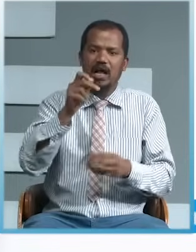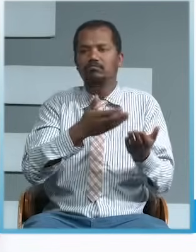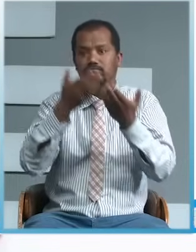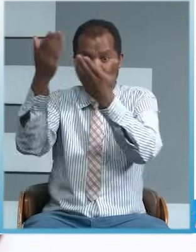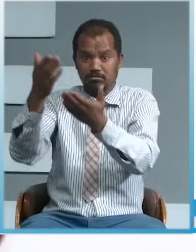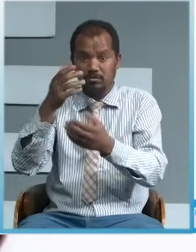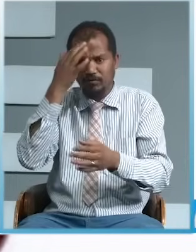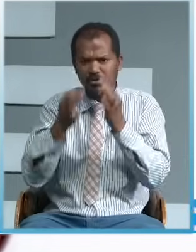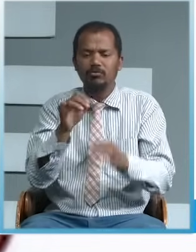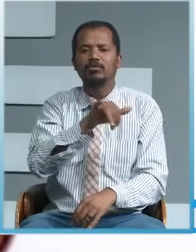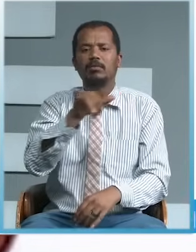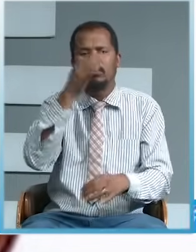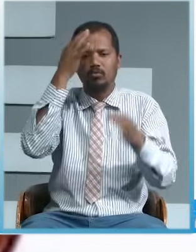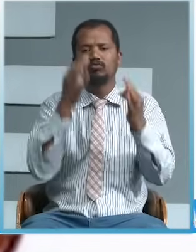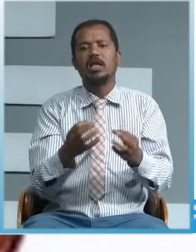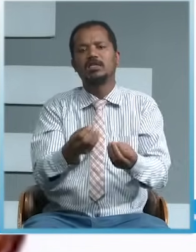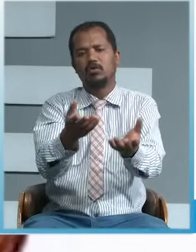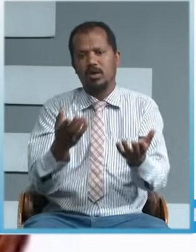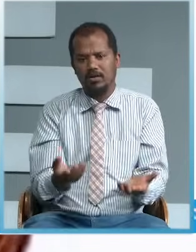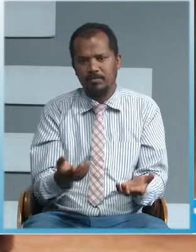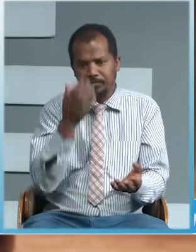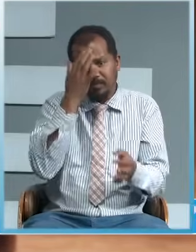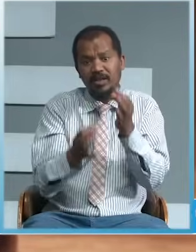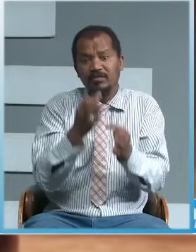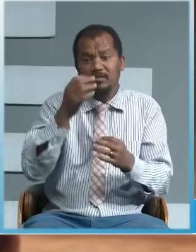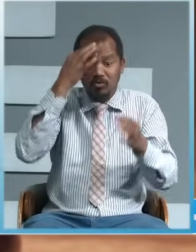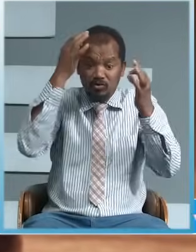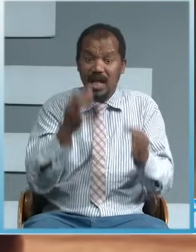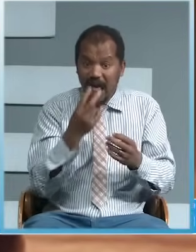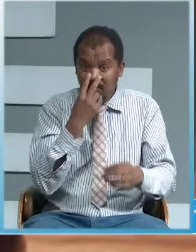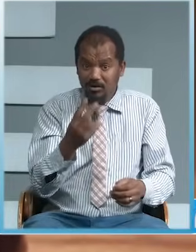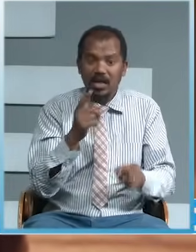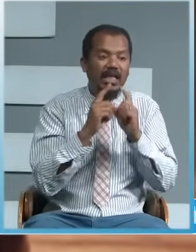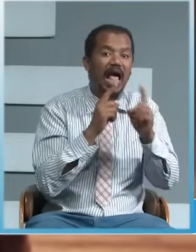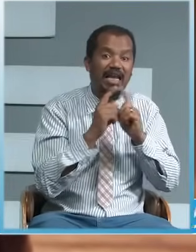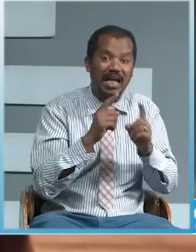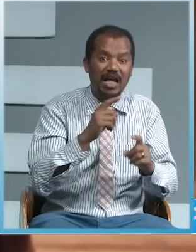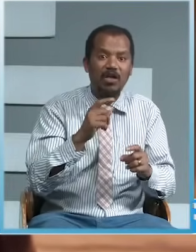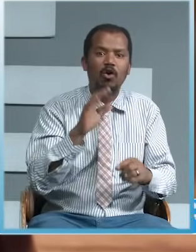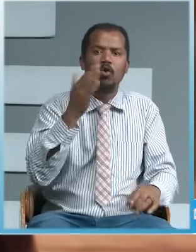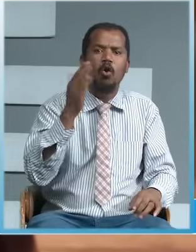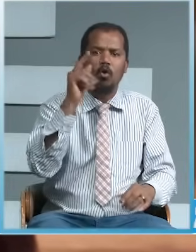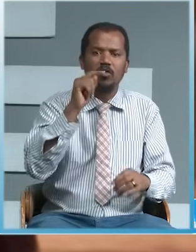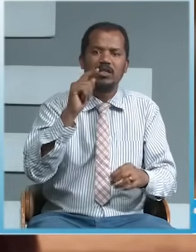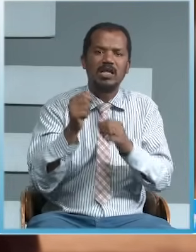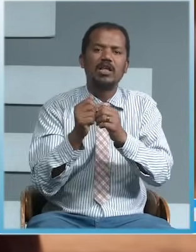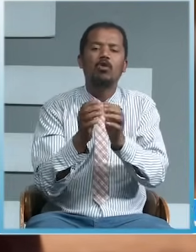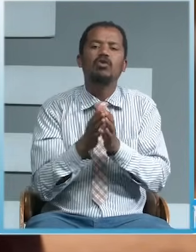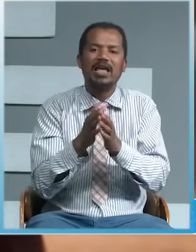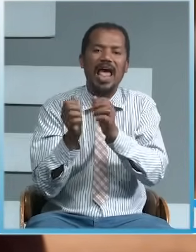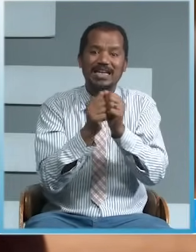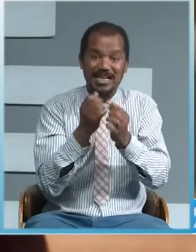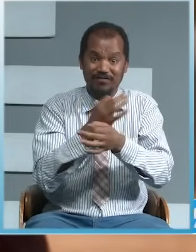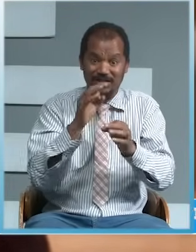ችሎት በማቅረብ ፍርድ ቤቱ ተመሳሳይ ውሳኔ አሳልፈዋል። የፍርድ ቤት ውሳኔውን አስመልክቶ ያነጋግርናቸው የጎጎት ለጉራጌ አንድነትና